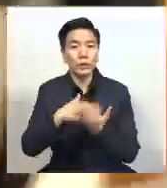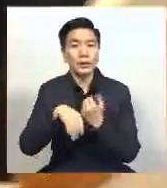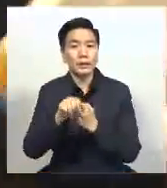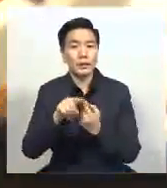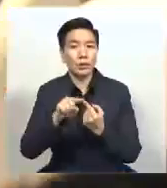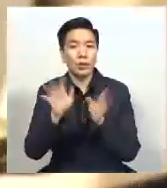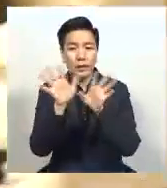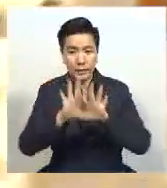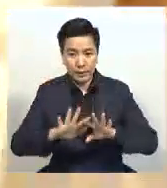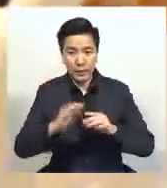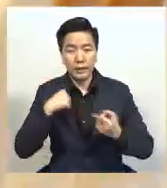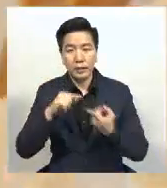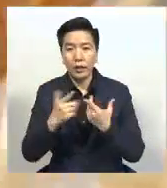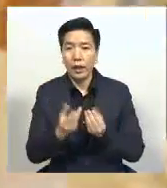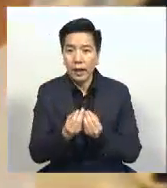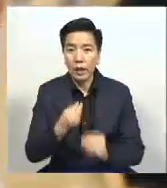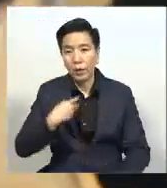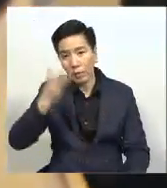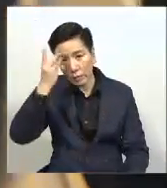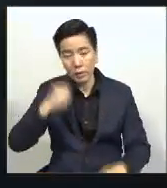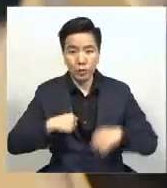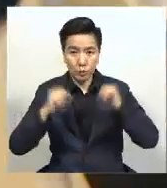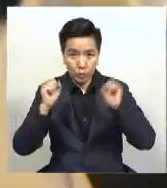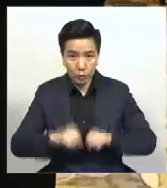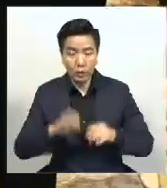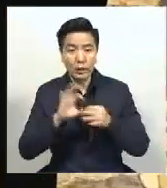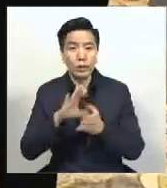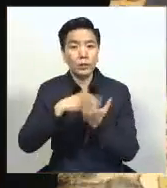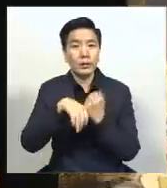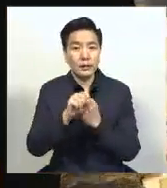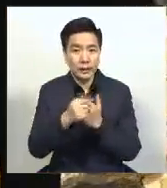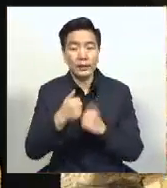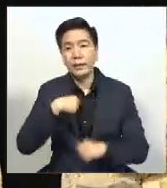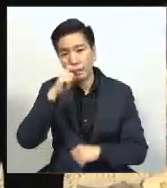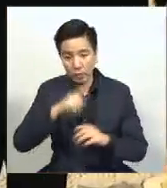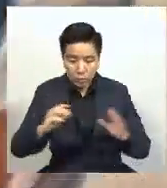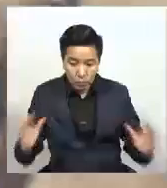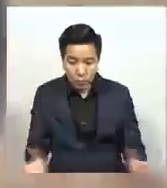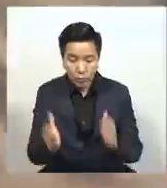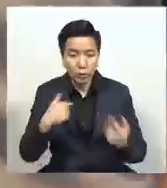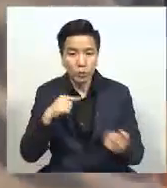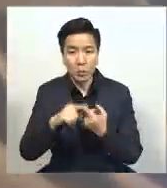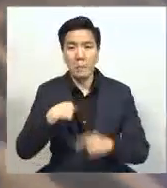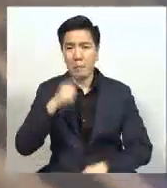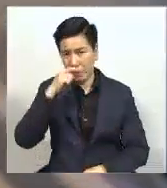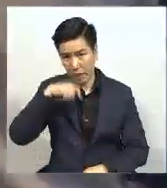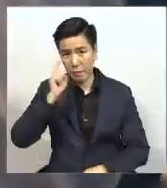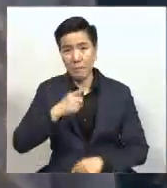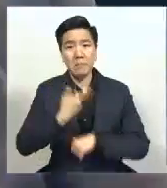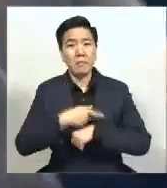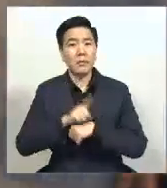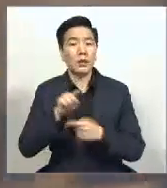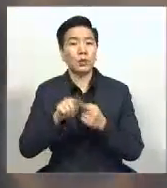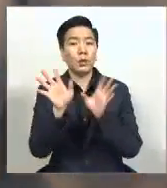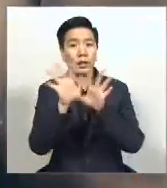จอาเซียนรวมถึงการให้ความเห็นชอบเอกสารผลลัพธ์ด้านเศรษฐกิจที่ไทยผลักดันในฐานะประธานอาเซียนและรับทราบ